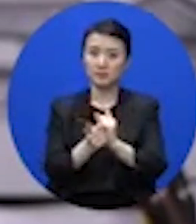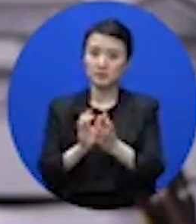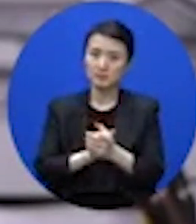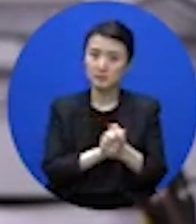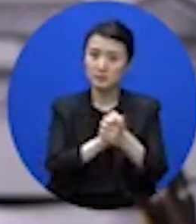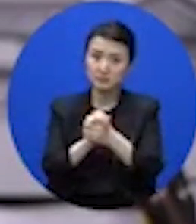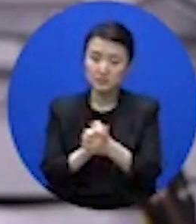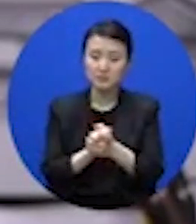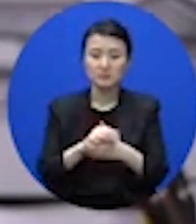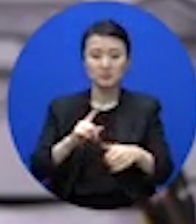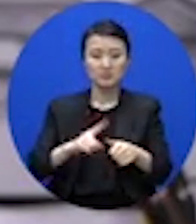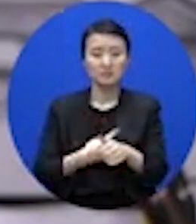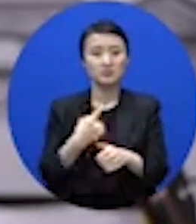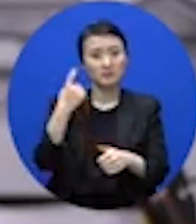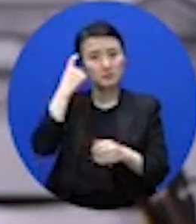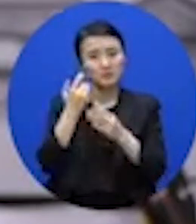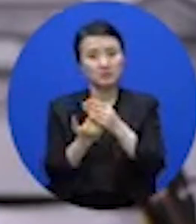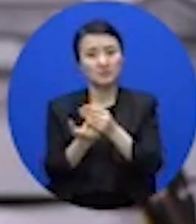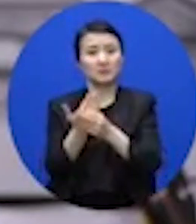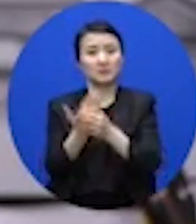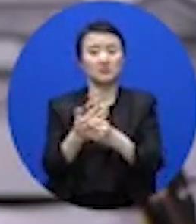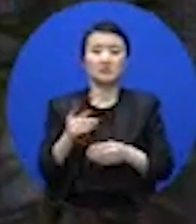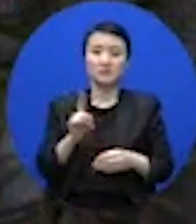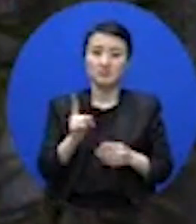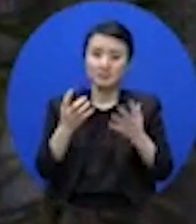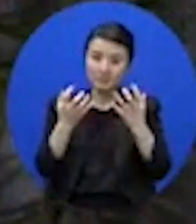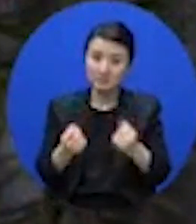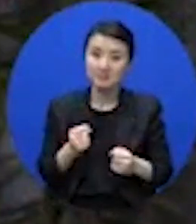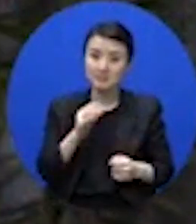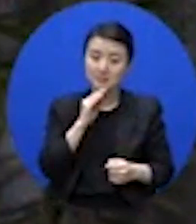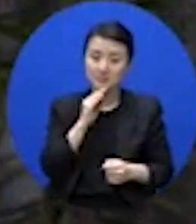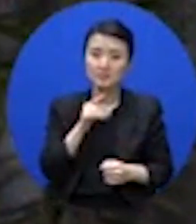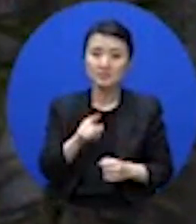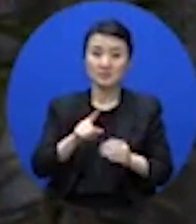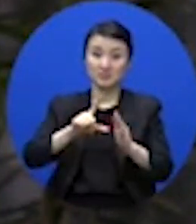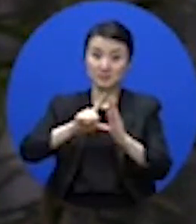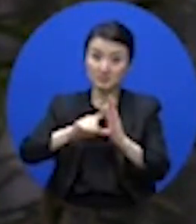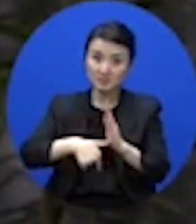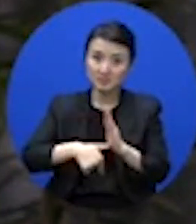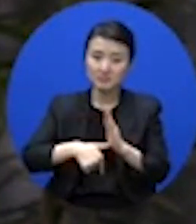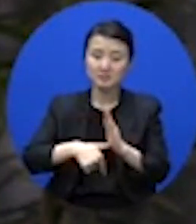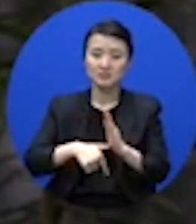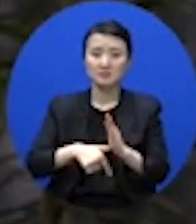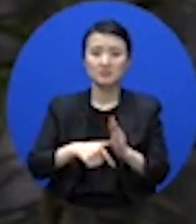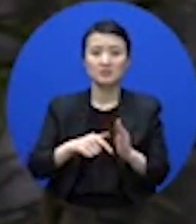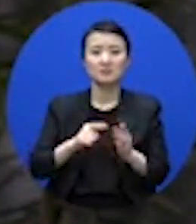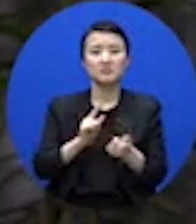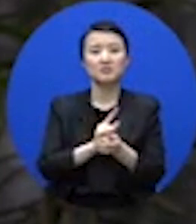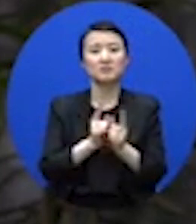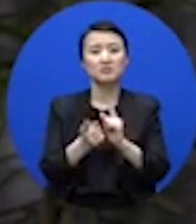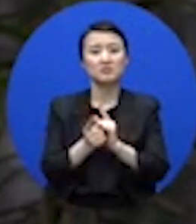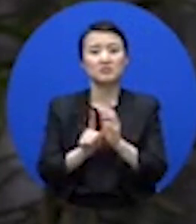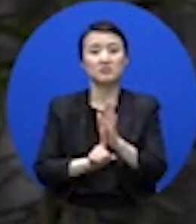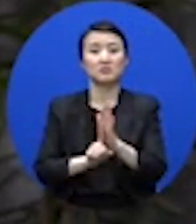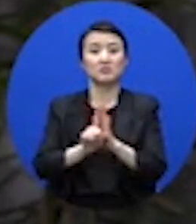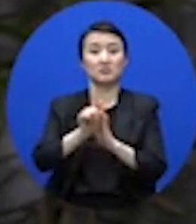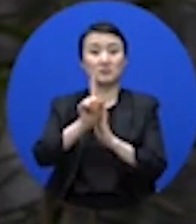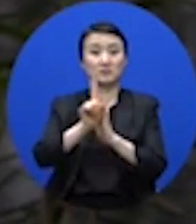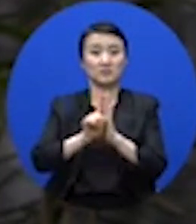여러 가지 발생되는 일들이 많아요. 그죠? 그랬을 때의 온도가